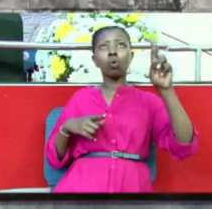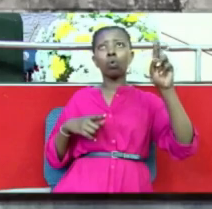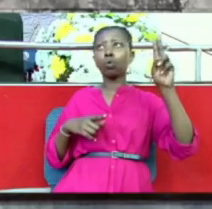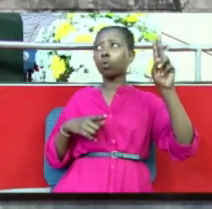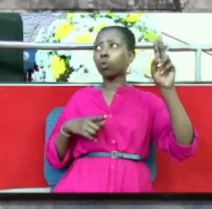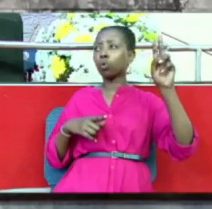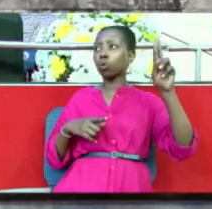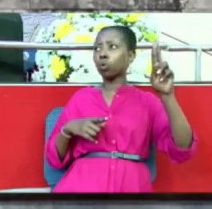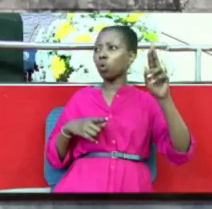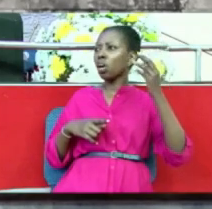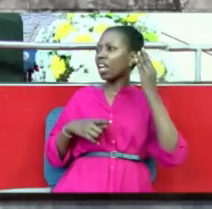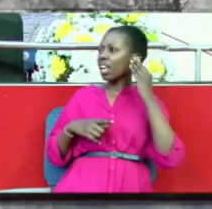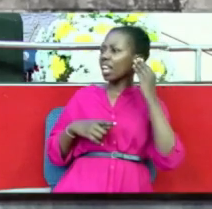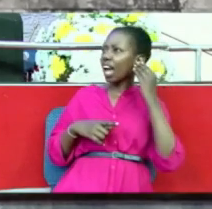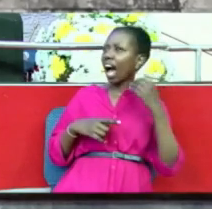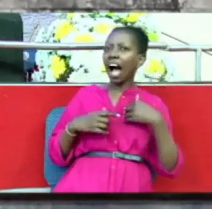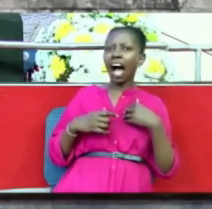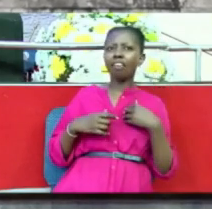Githurai, gunia kadhaa zipere.